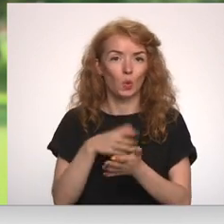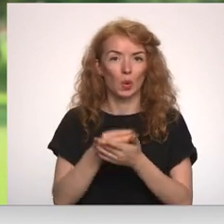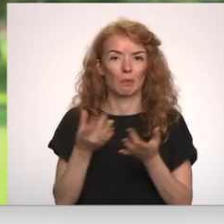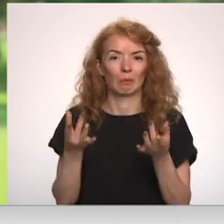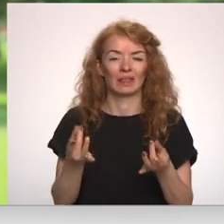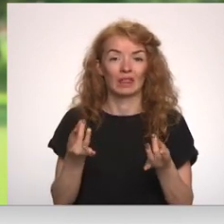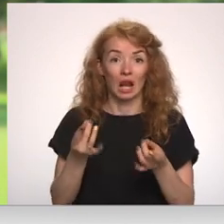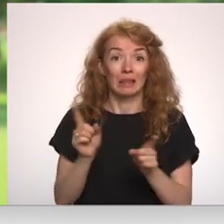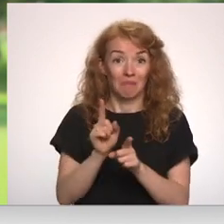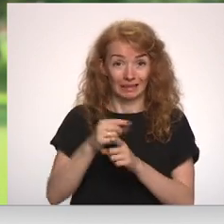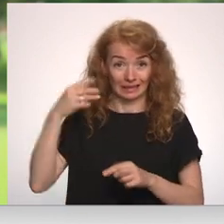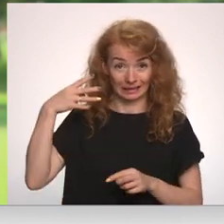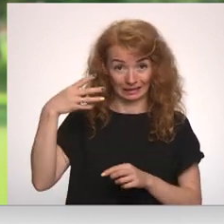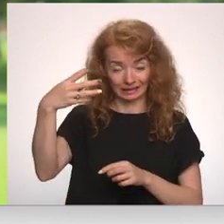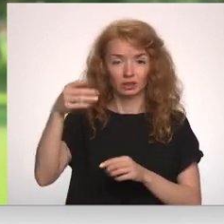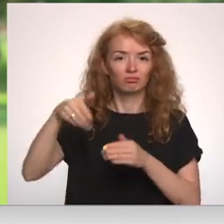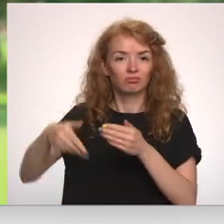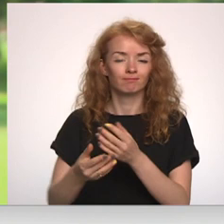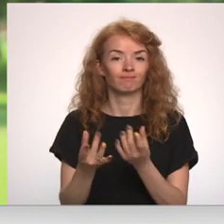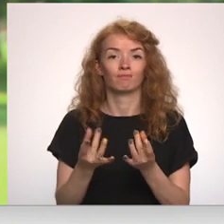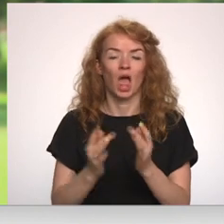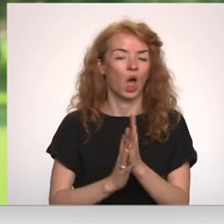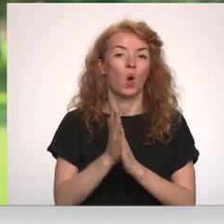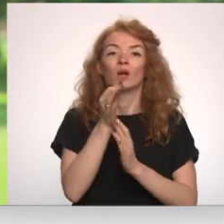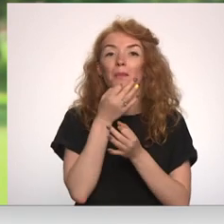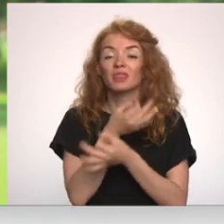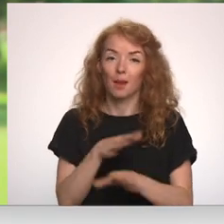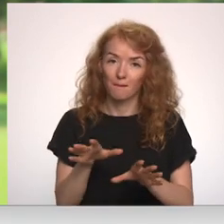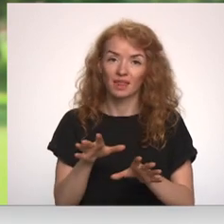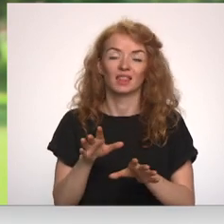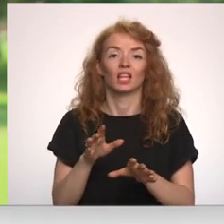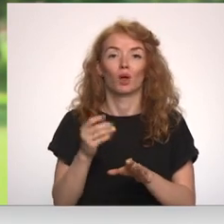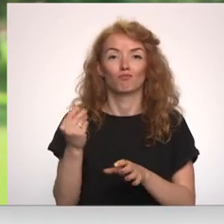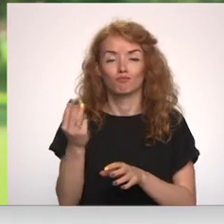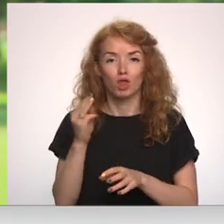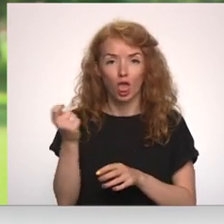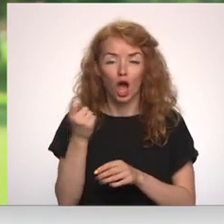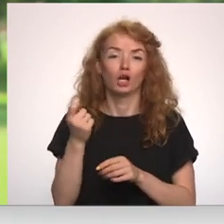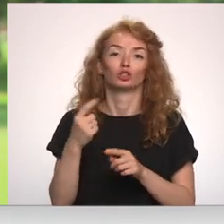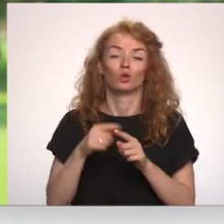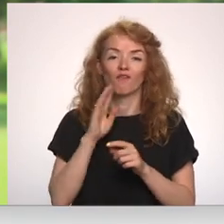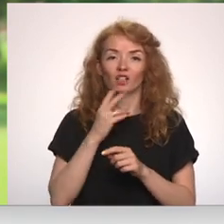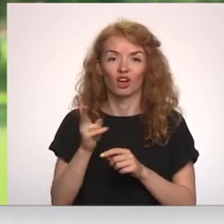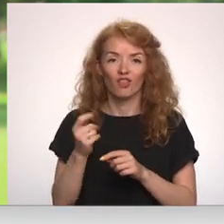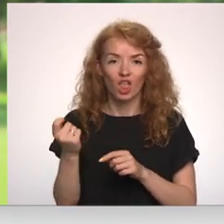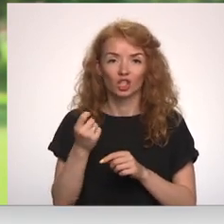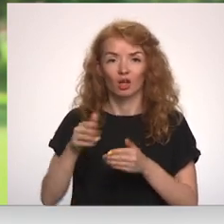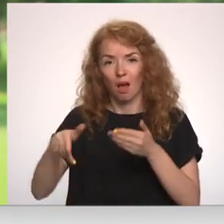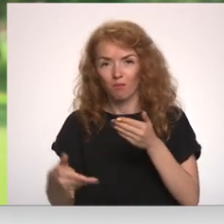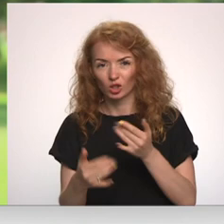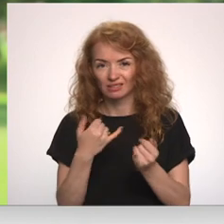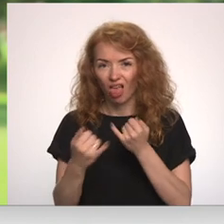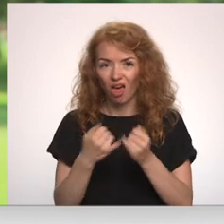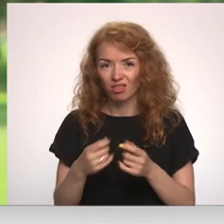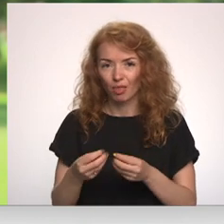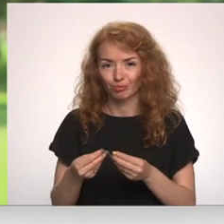arī karstums ir zeme pārmitra, un tas augiem nepatīk, un ir mieži šutur vasaras kviešu, kad apakšē lapas dzeltē daļa pārmitra,